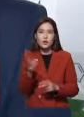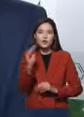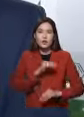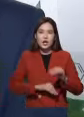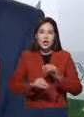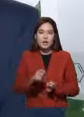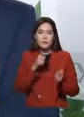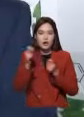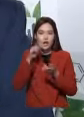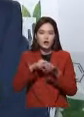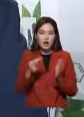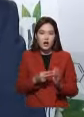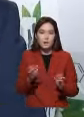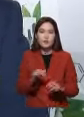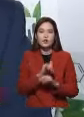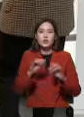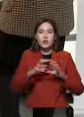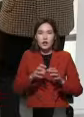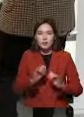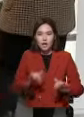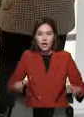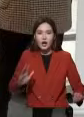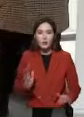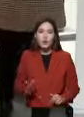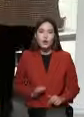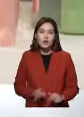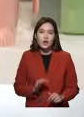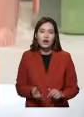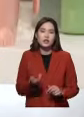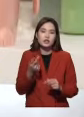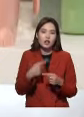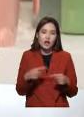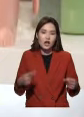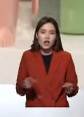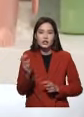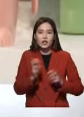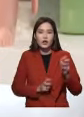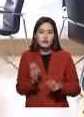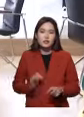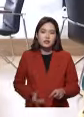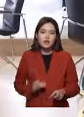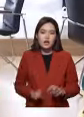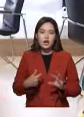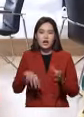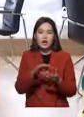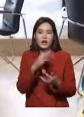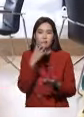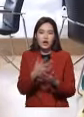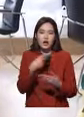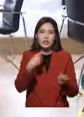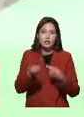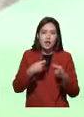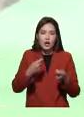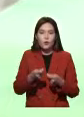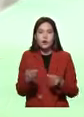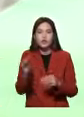келдік. Жоспарымыз Қазақстанда тауарымызды дамыту. Әлемнің 15 елінен 100-ден астам өндіруші компаниялар өзара тәжірибе алмасып тауарларын көрсете